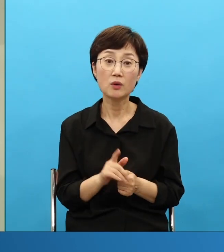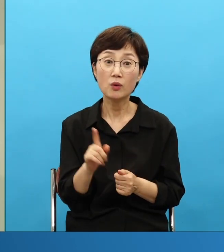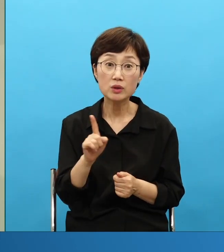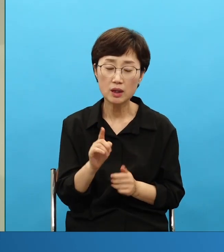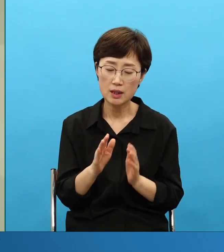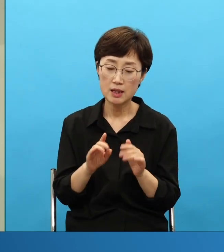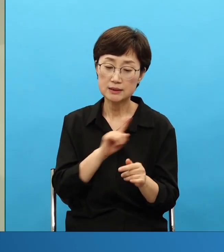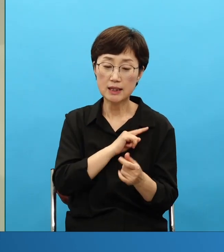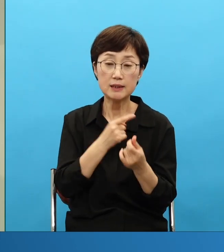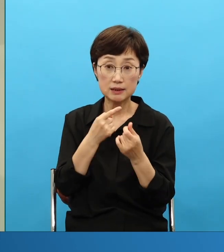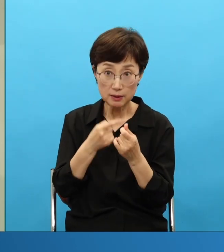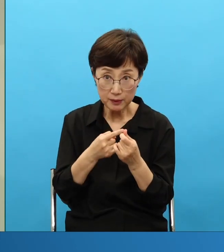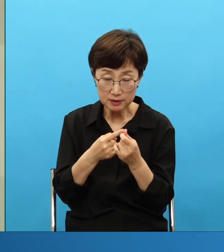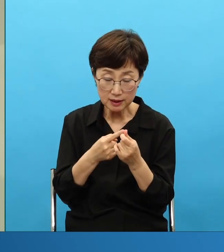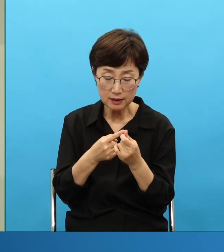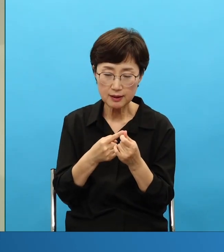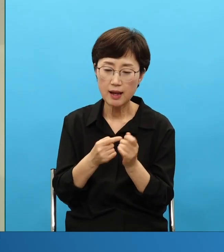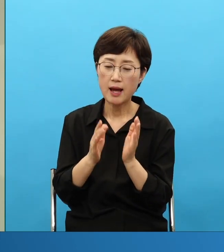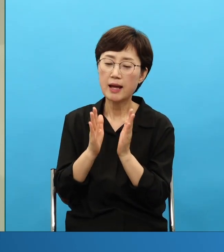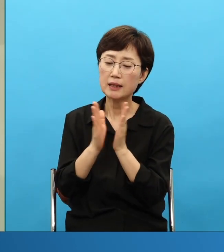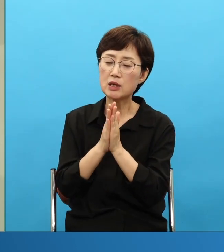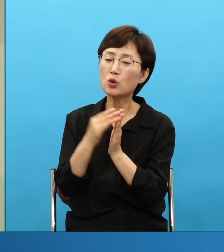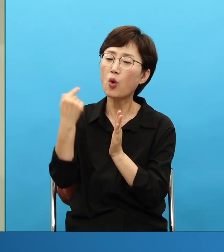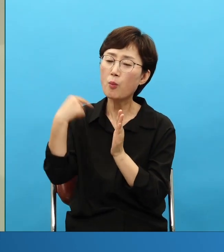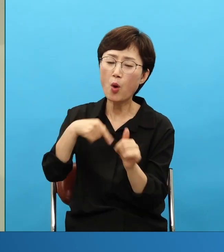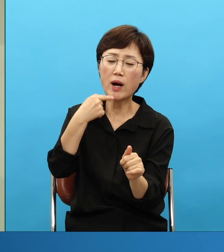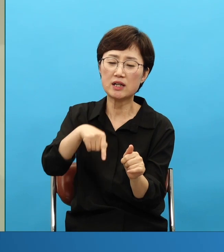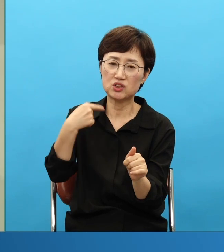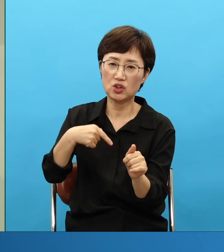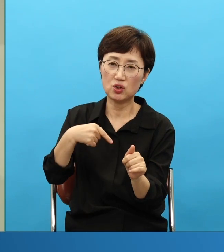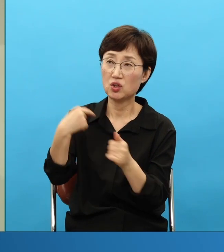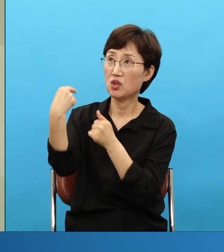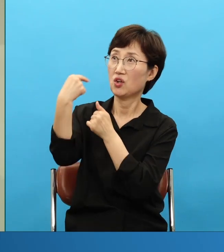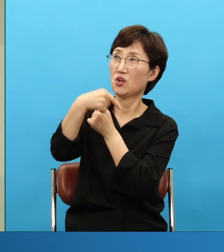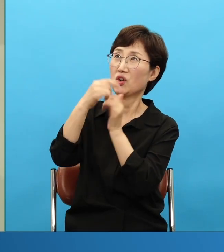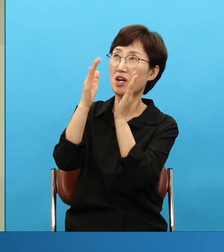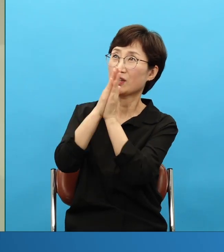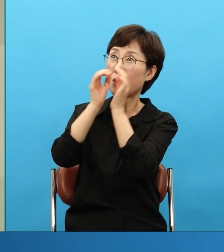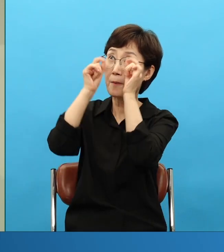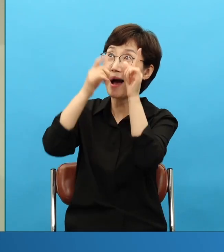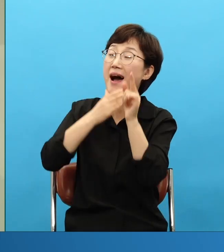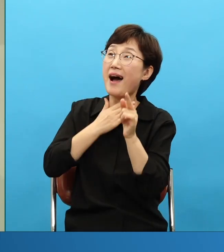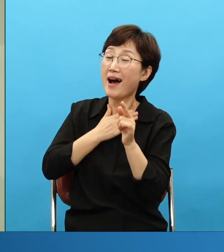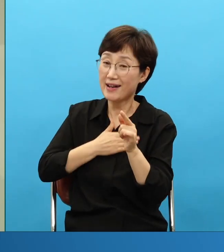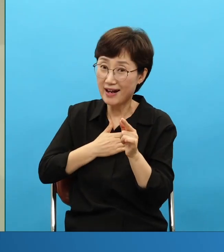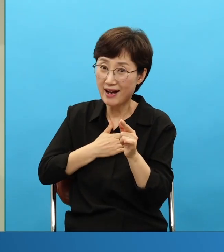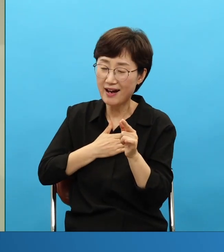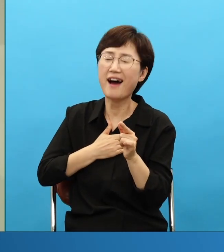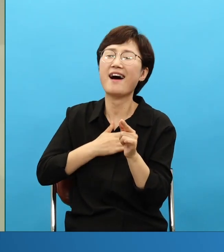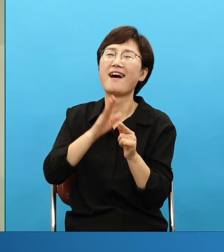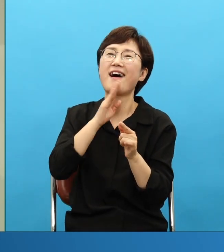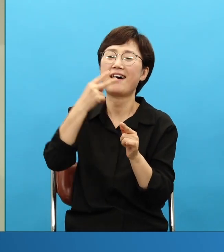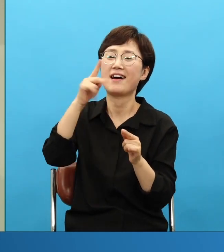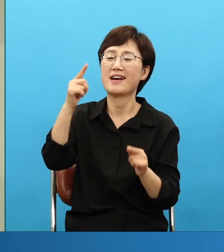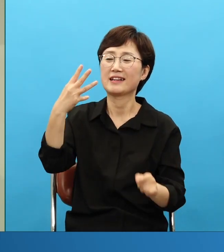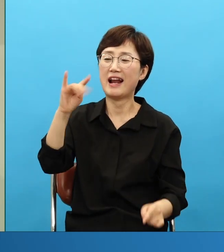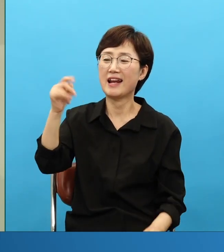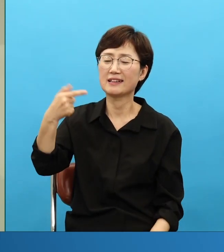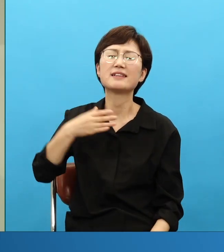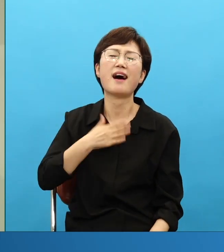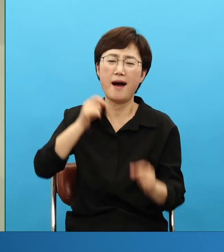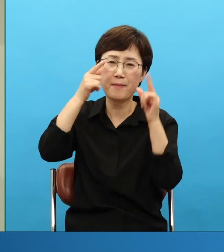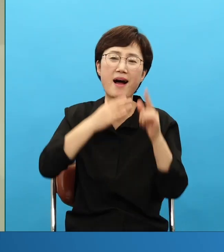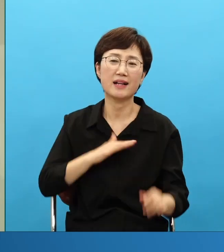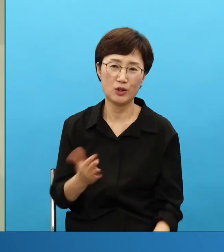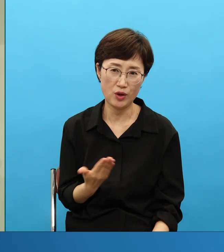talents at the age of 13, and that's how they're able to conquer the world. 그리고 렘넌트에게 세계 복음화를 힘을 길러줘야 돼. And also help